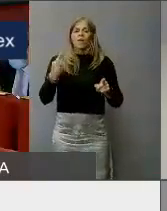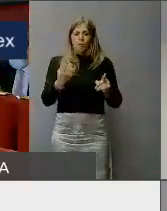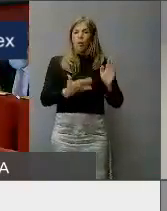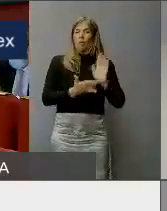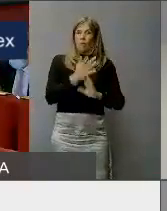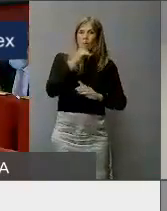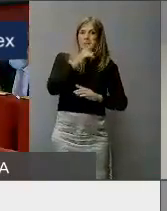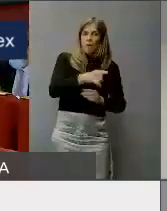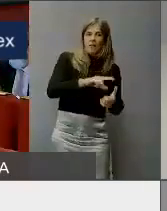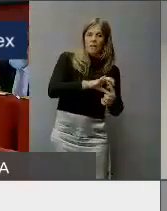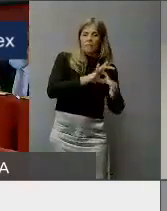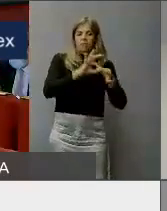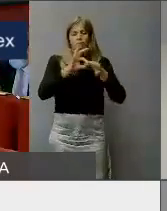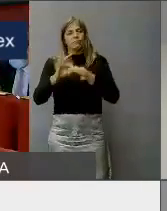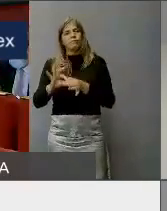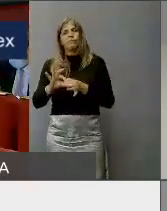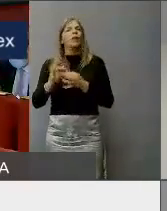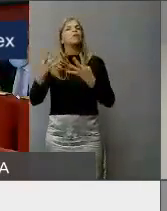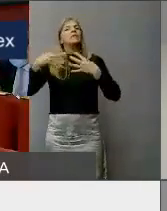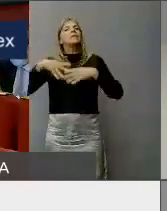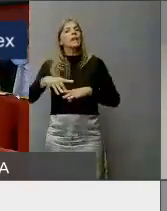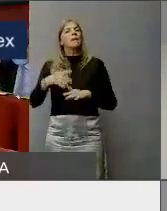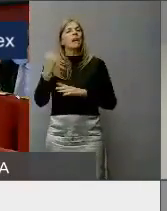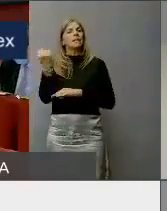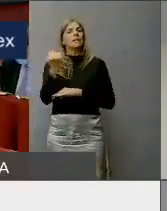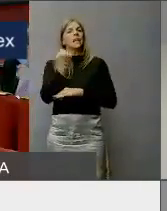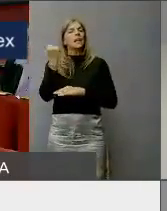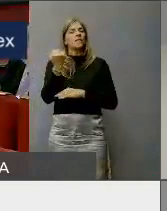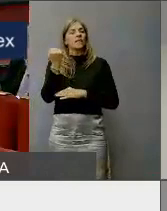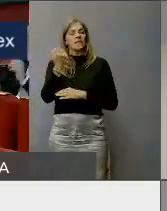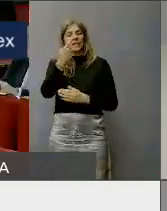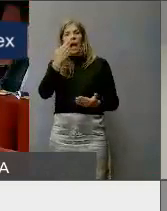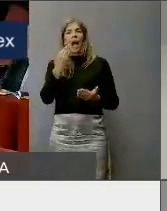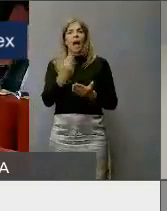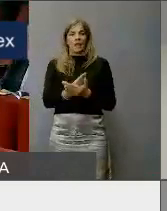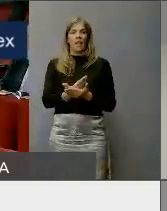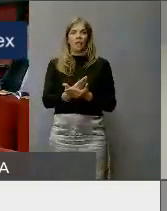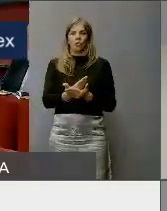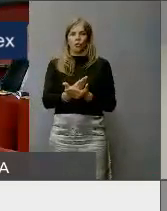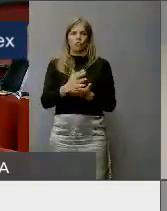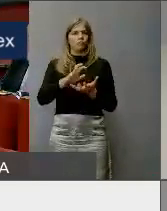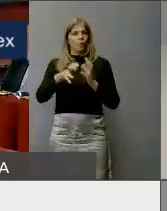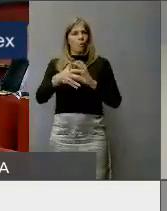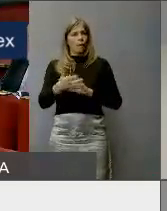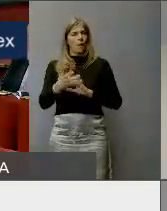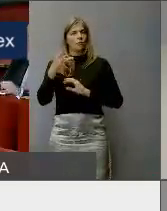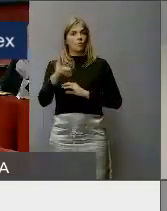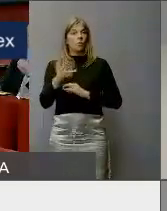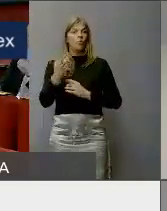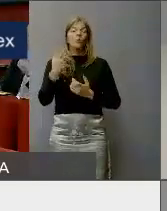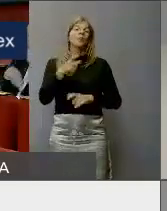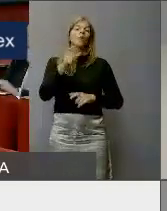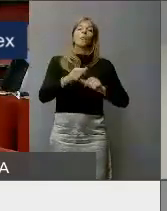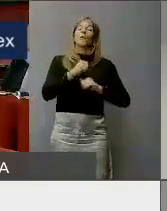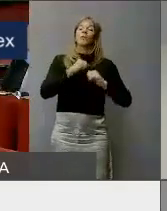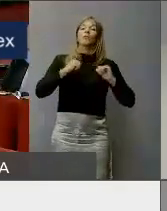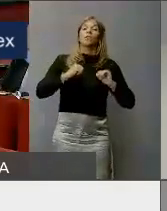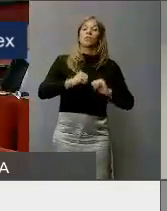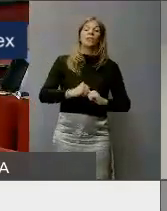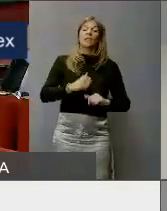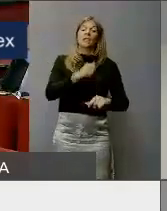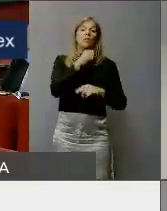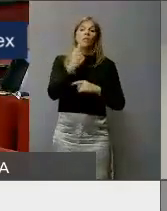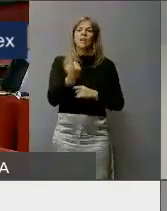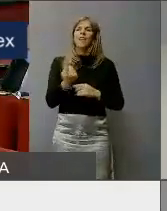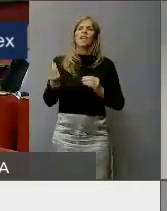adeguata di riconoscere oggi la fatica degli operatori che di fronte al bisogno non hanno bisogno di aumentare la